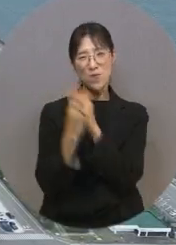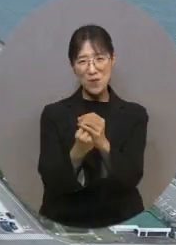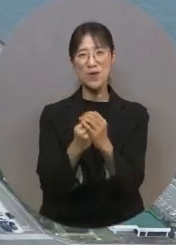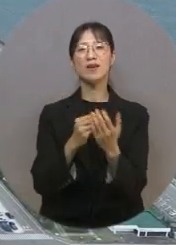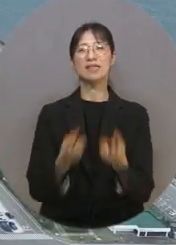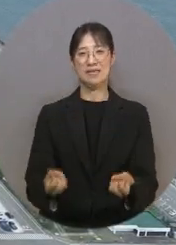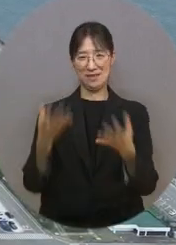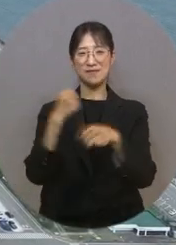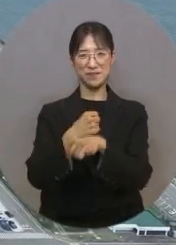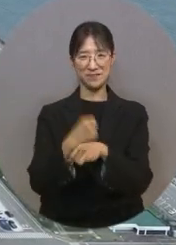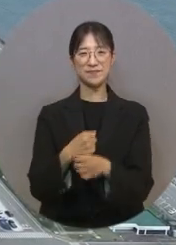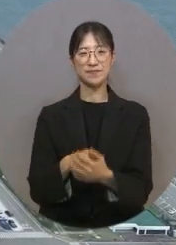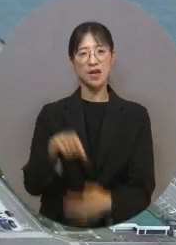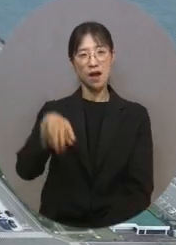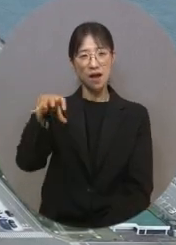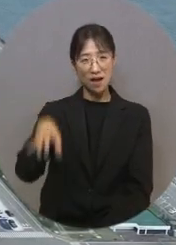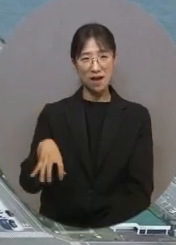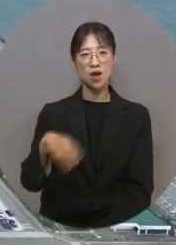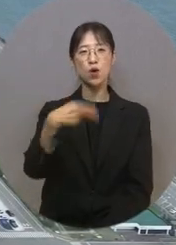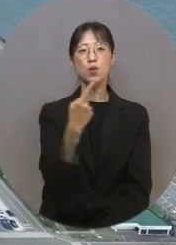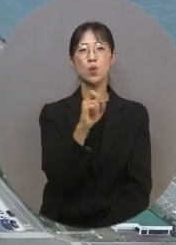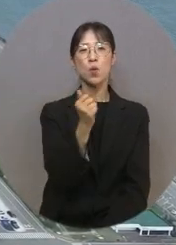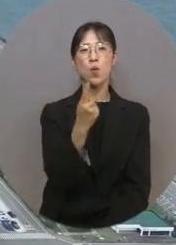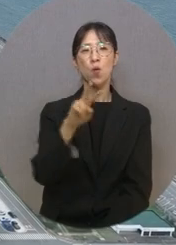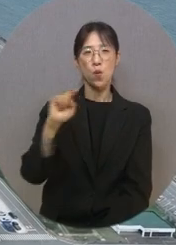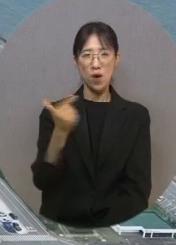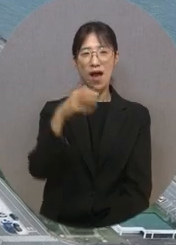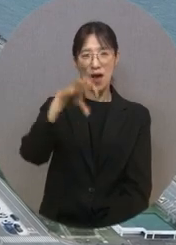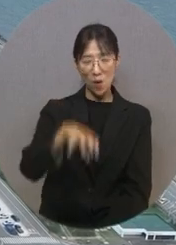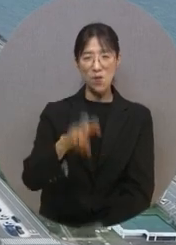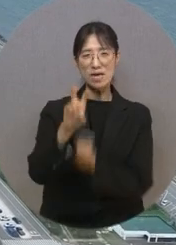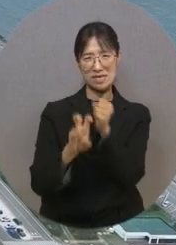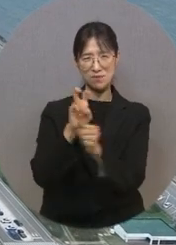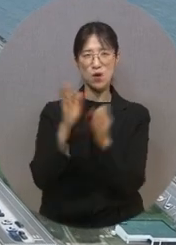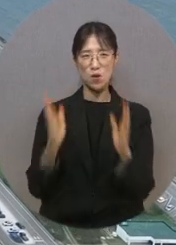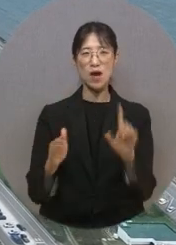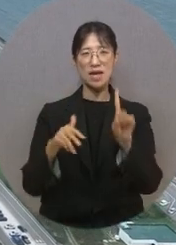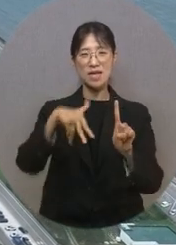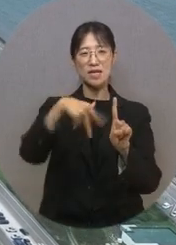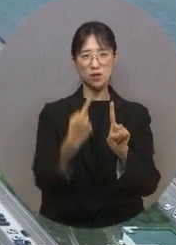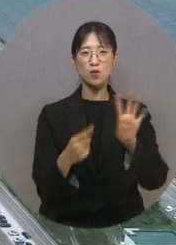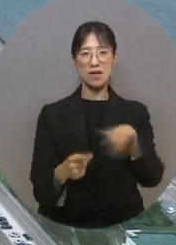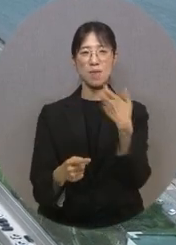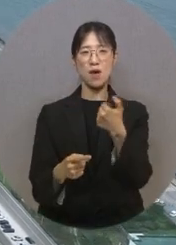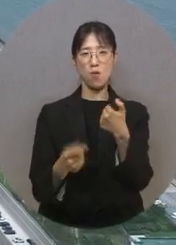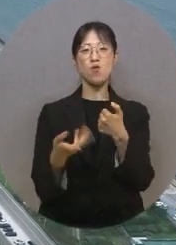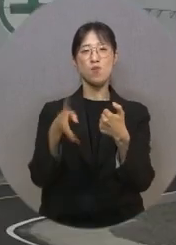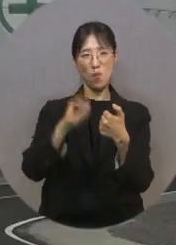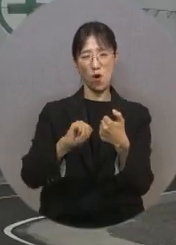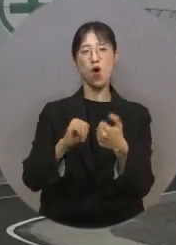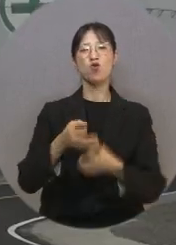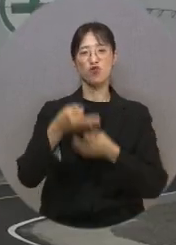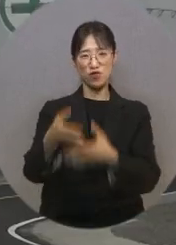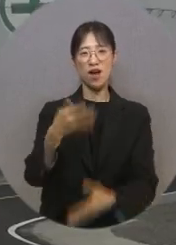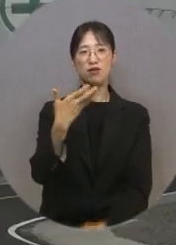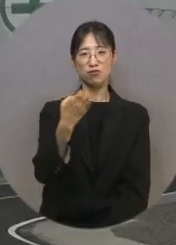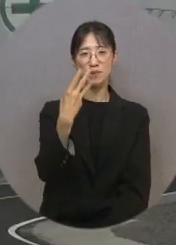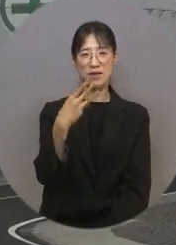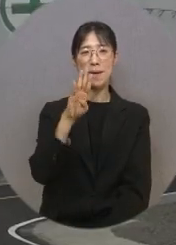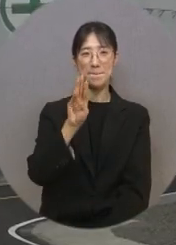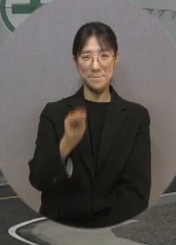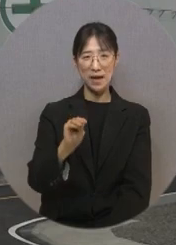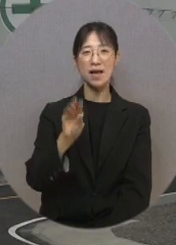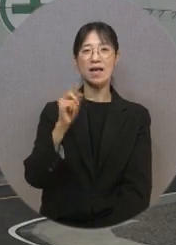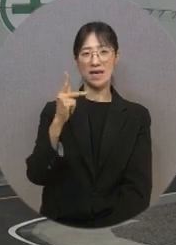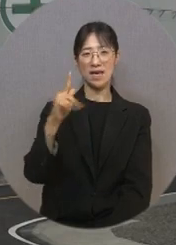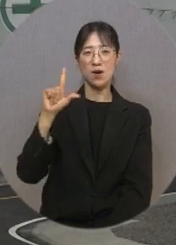LNG 터미널은 국가산단 동호안 부지에 20년간 총 1조 450억 원을 투자해 93만